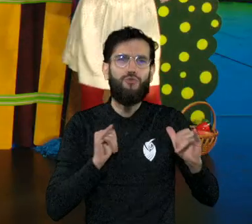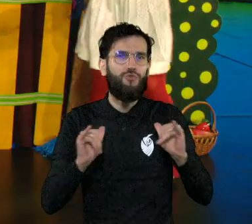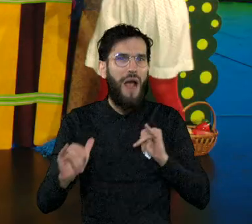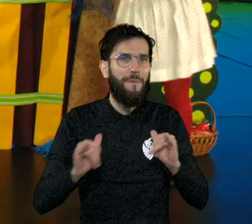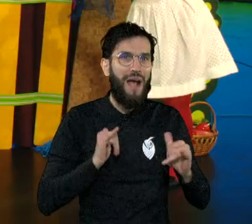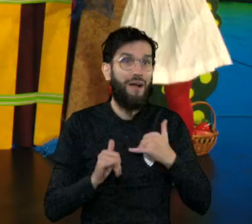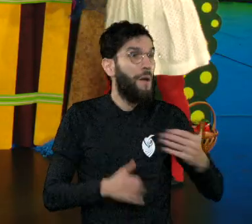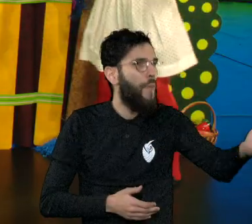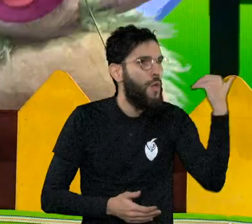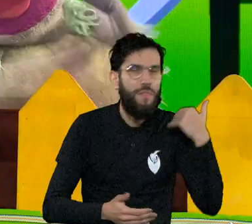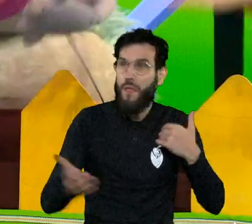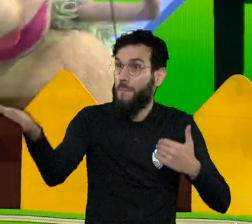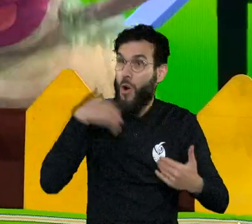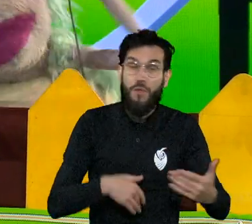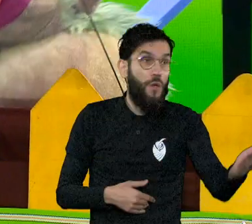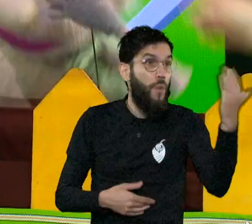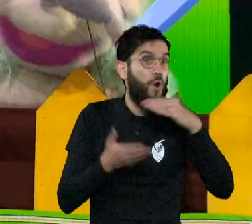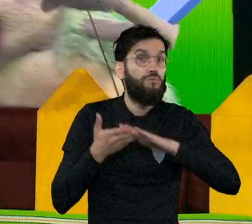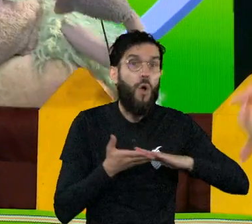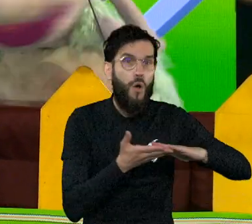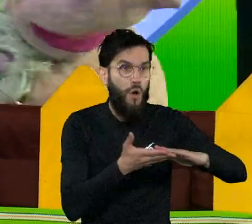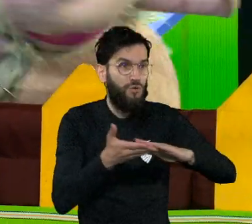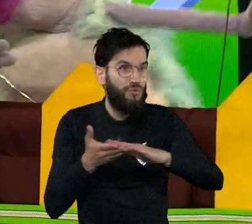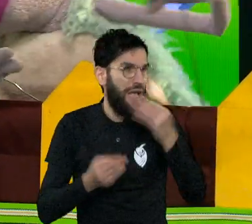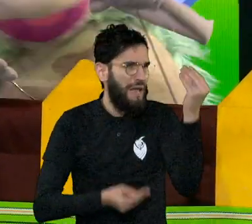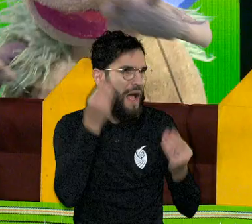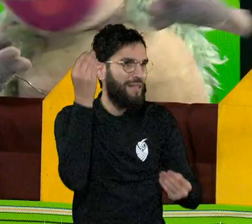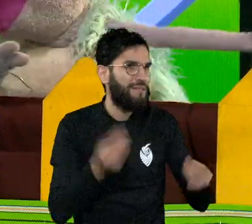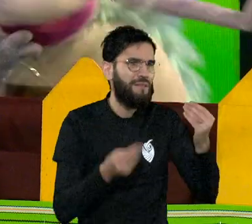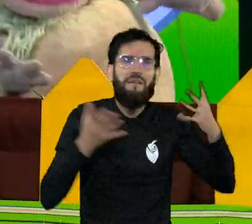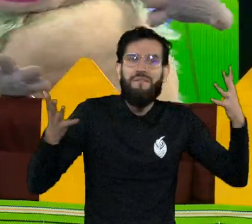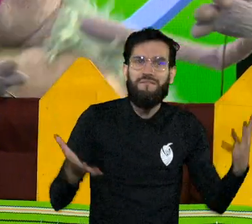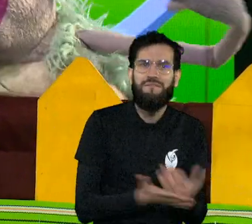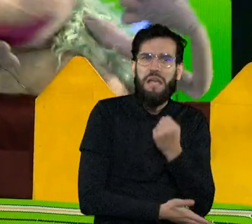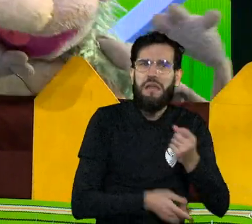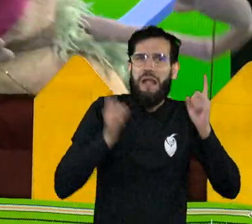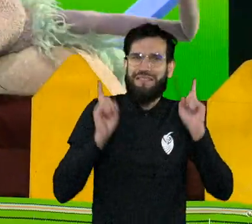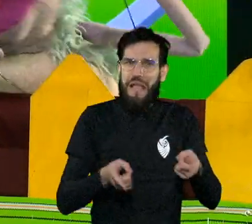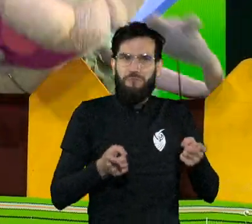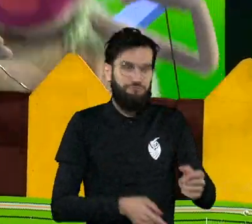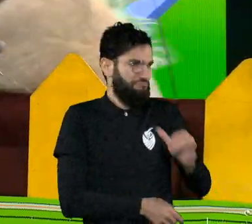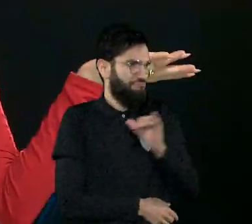Poď sa s nami zahrať, nejde o to vyhrať, neboj sa aj